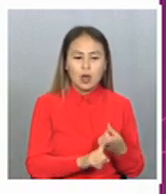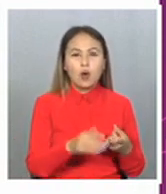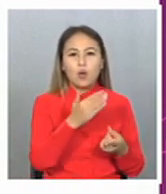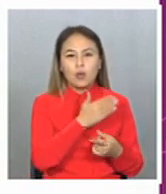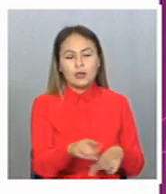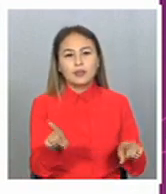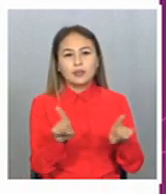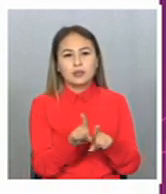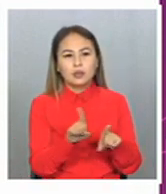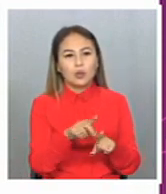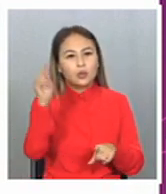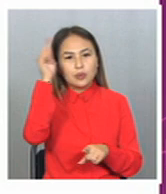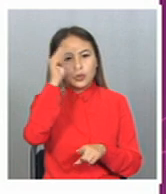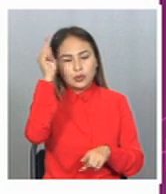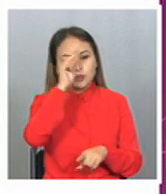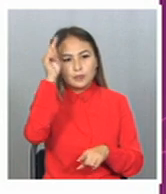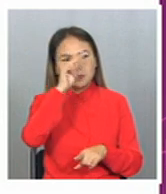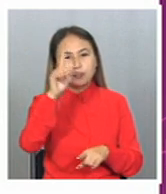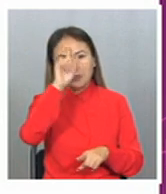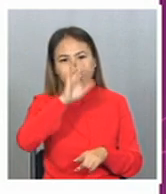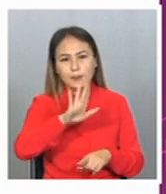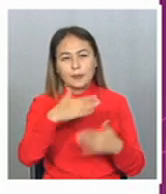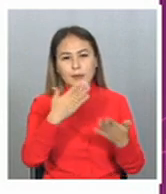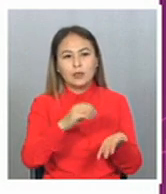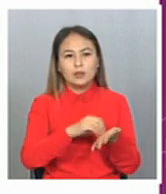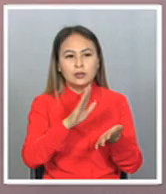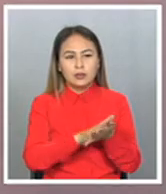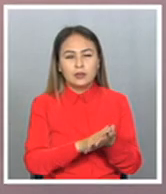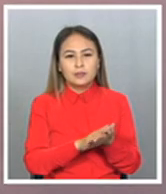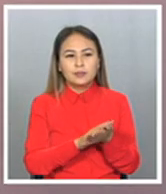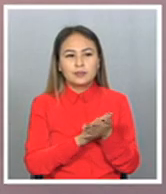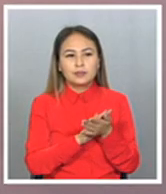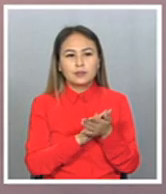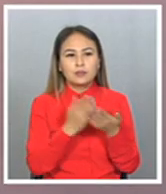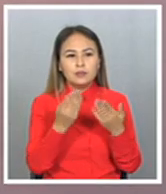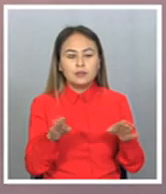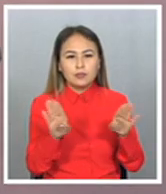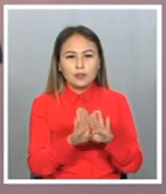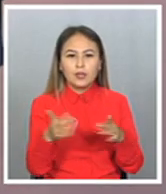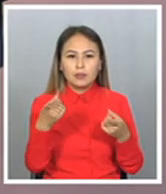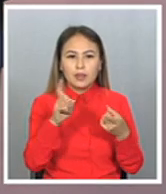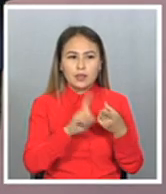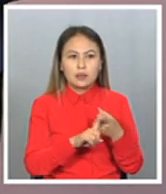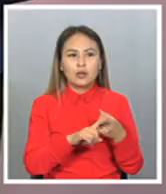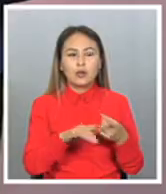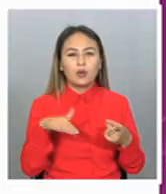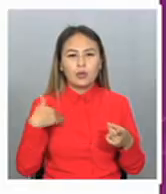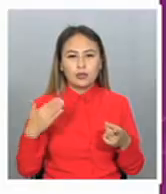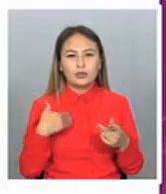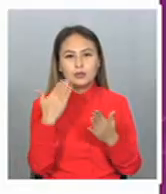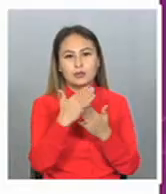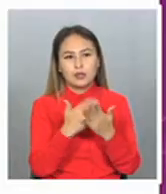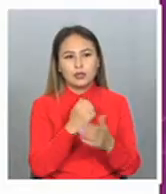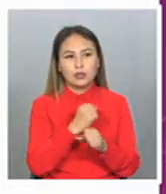да бейімделуі белгілі бір ортаға тән жүреді. Осыған байланысты қоректік тізбек те